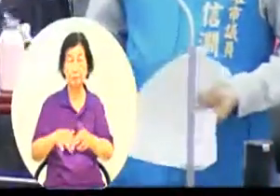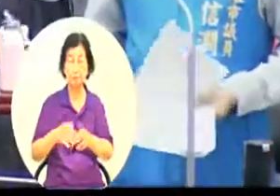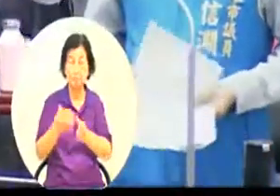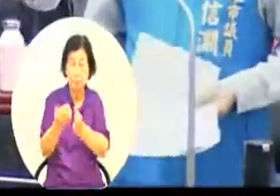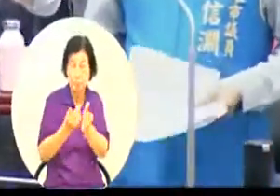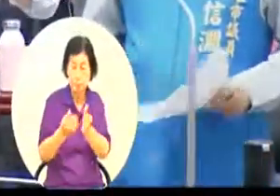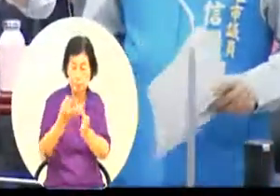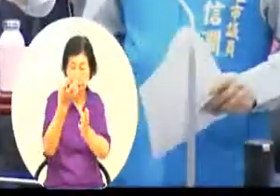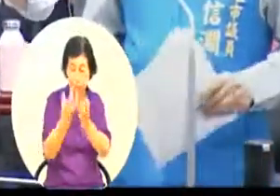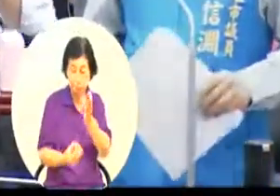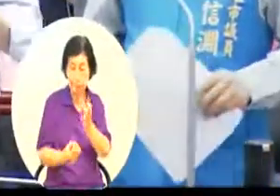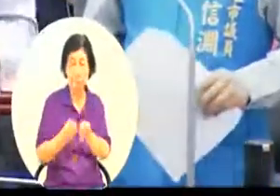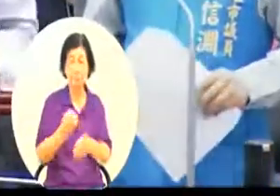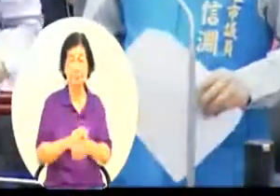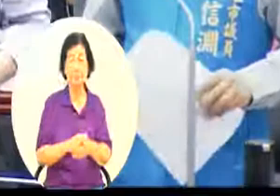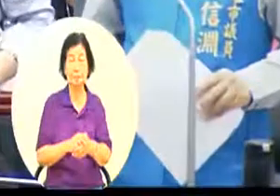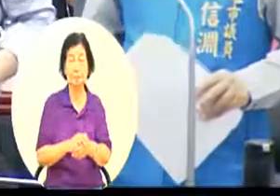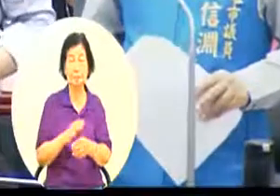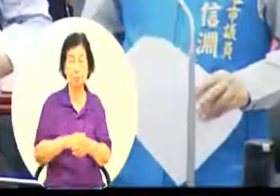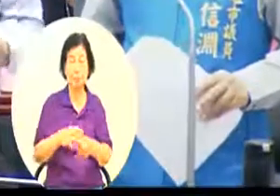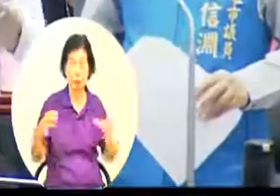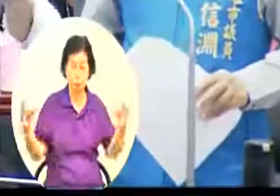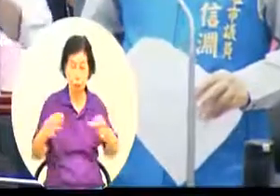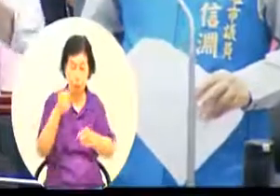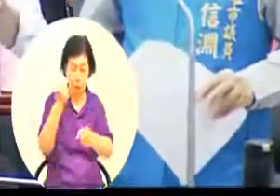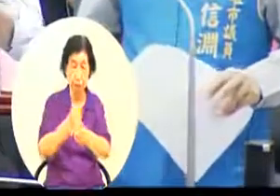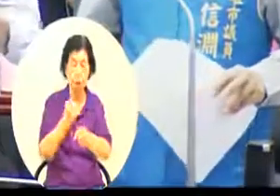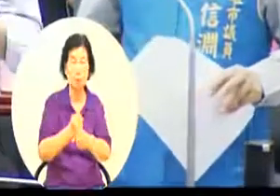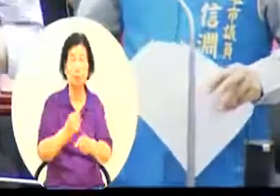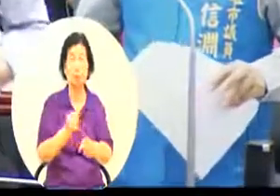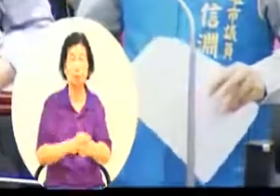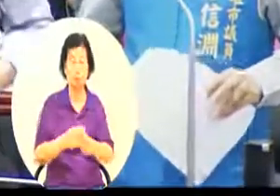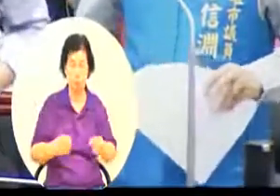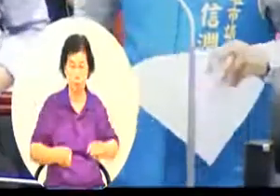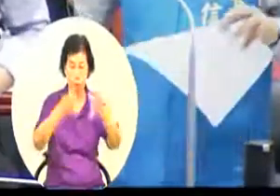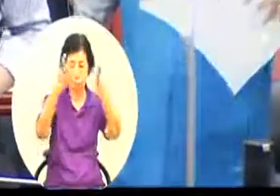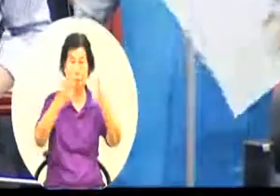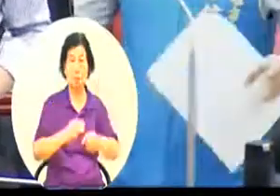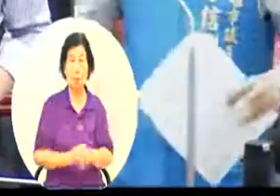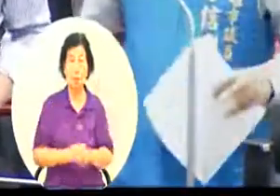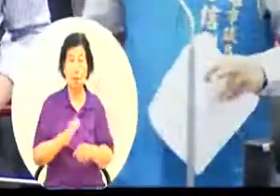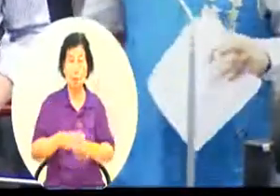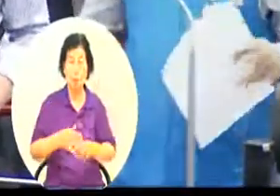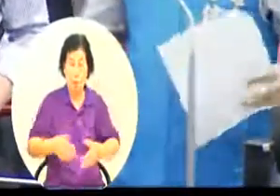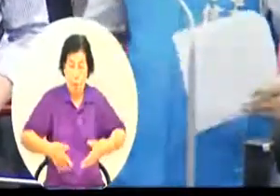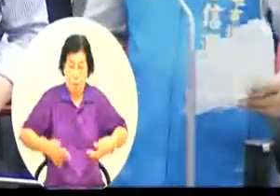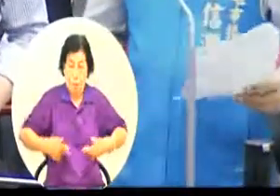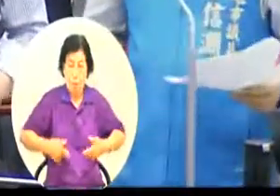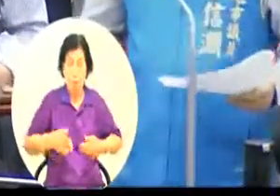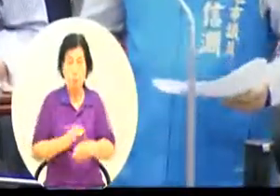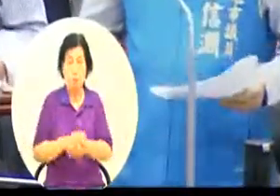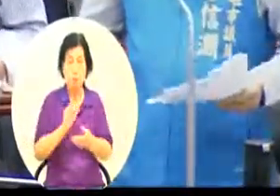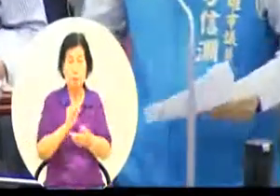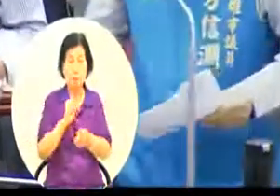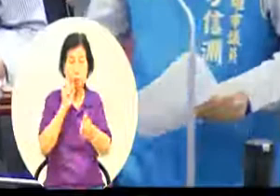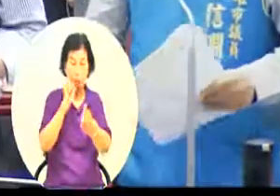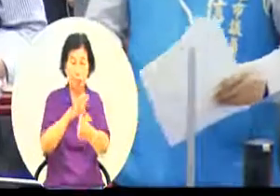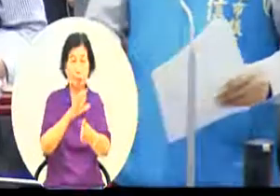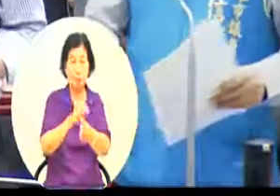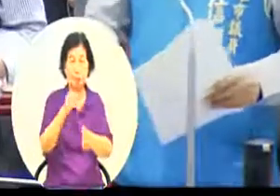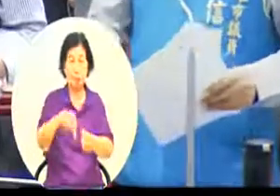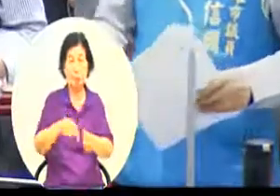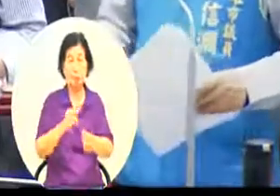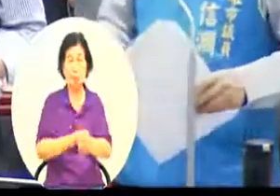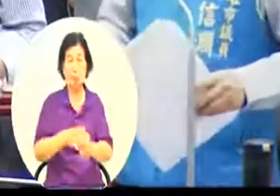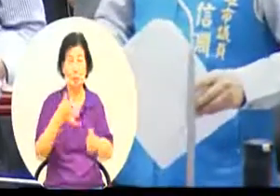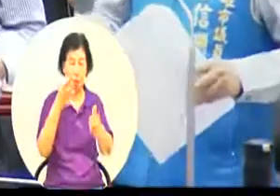者是整个一起同步去盖了。那所以， 局长为什么我记得现在跟你讲这些东西，就是很